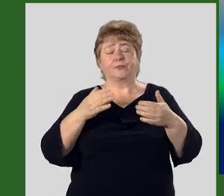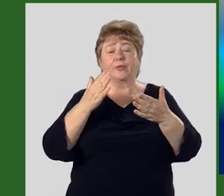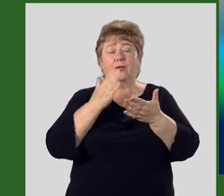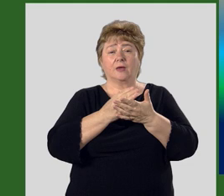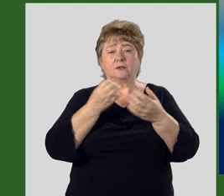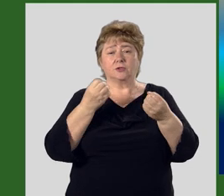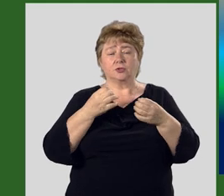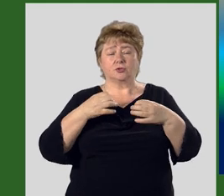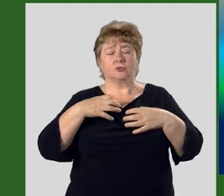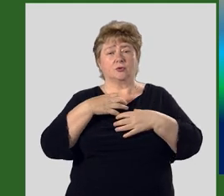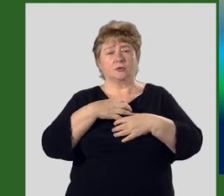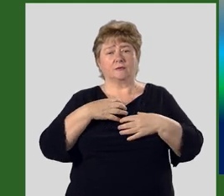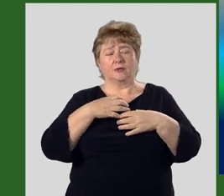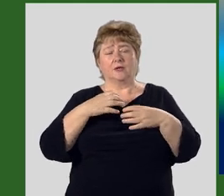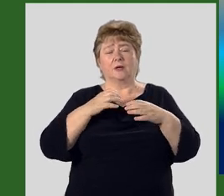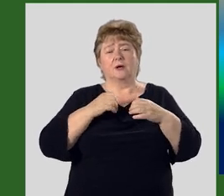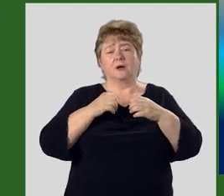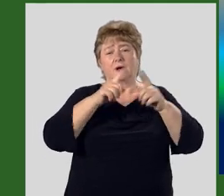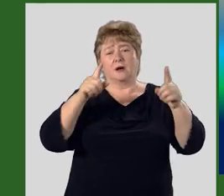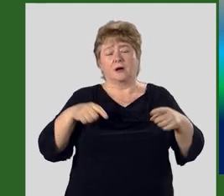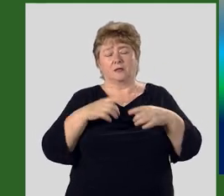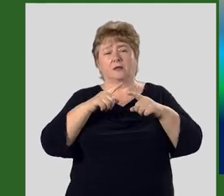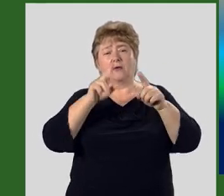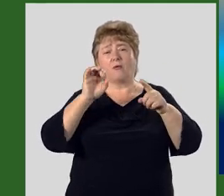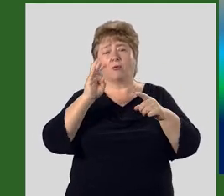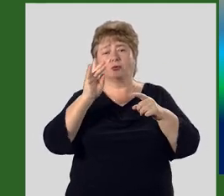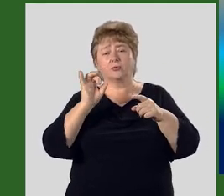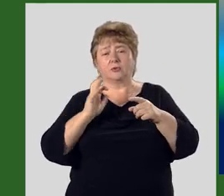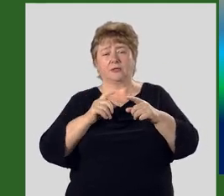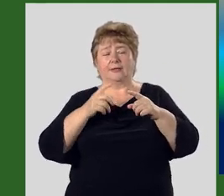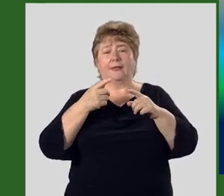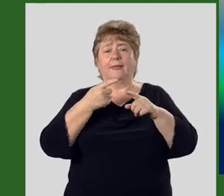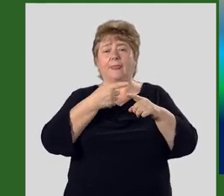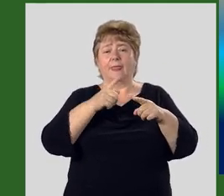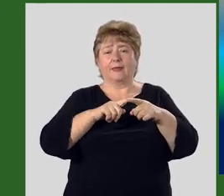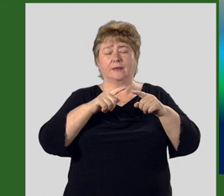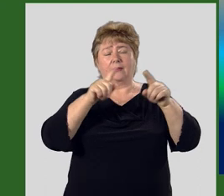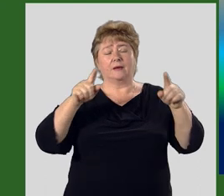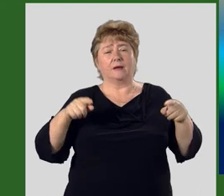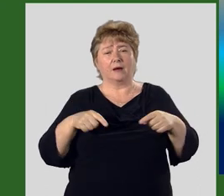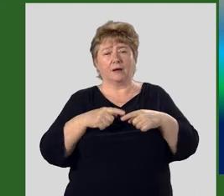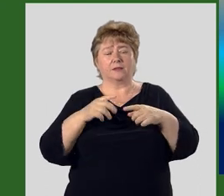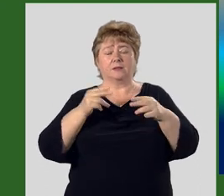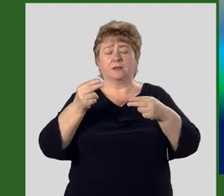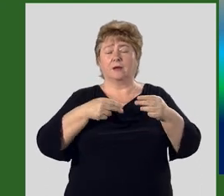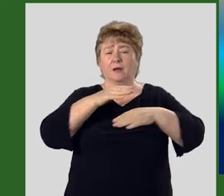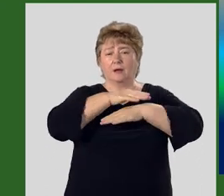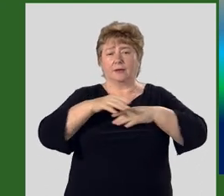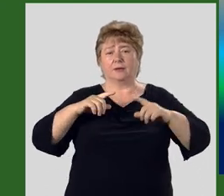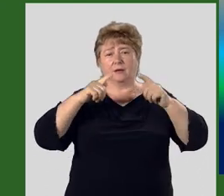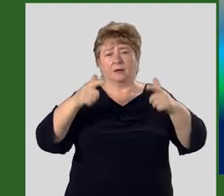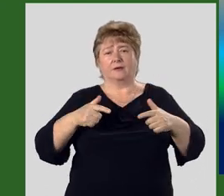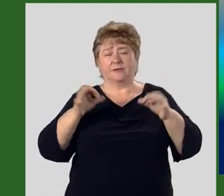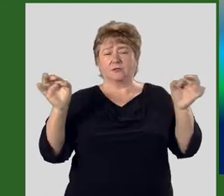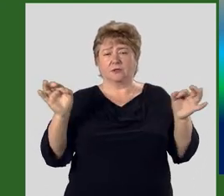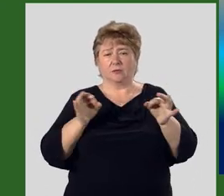Есть еще особый вид карт – это контурные карты. На этой карте обозначены лишь границы